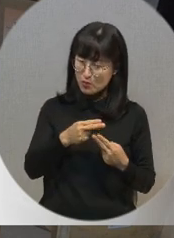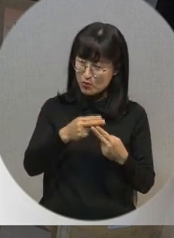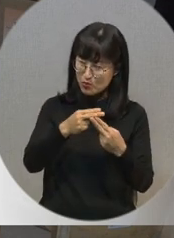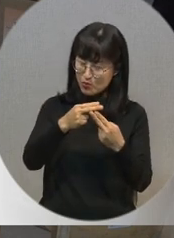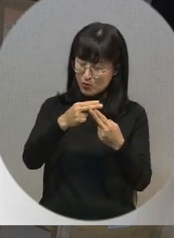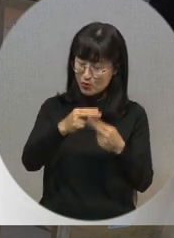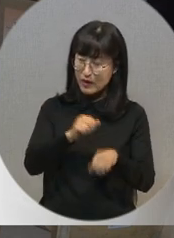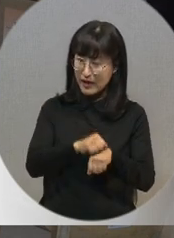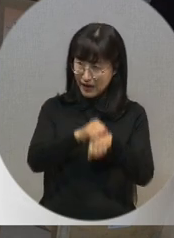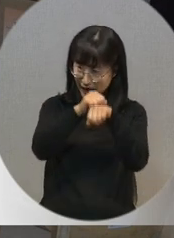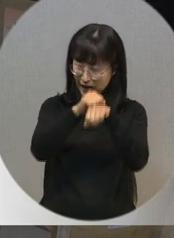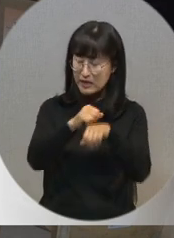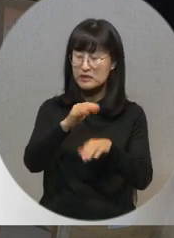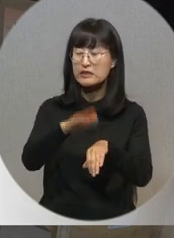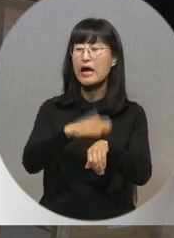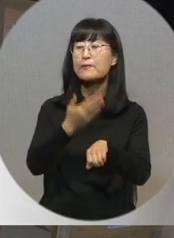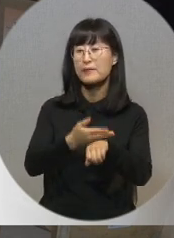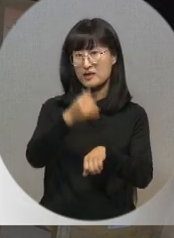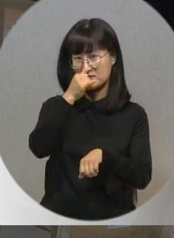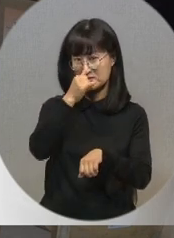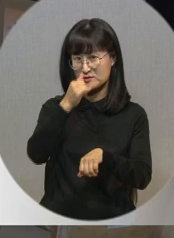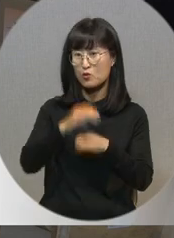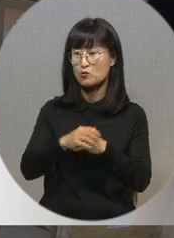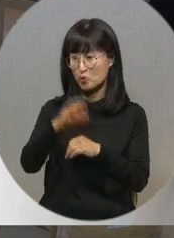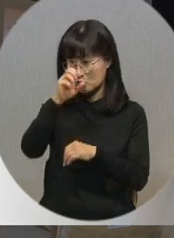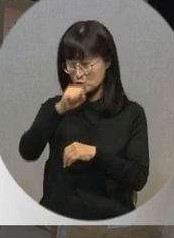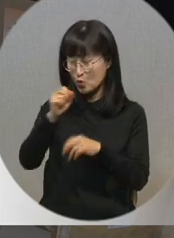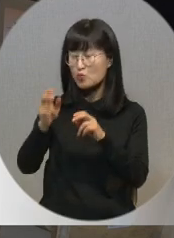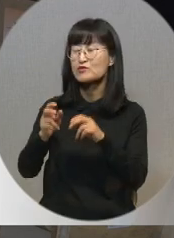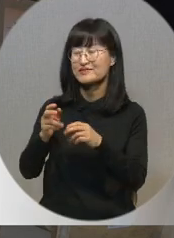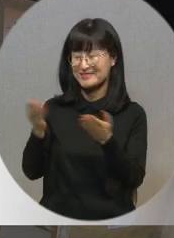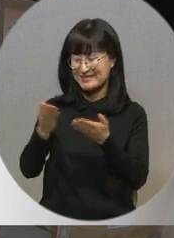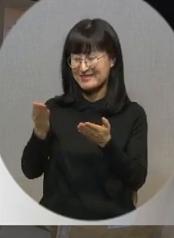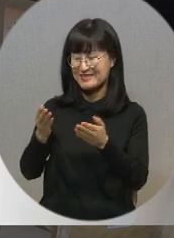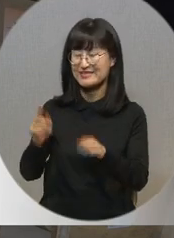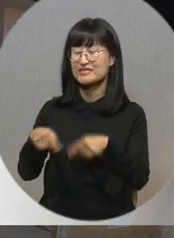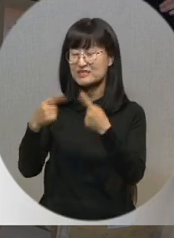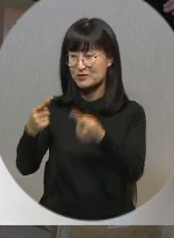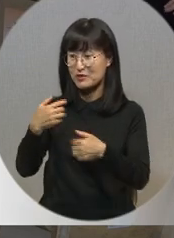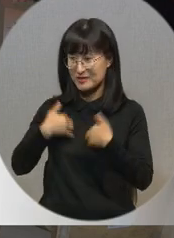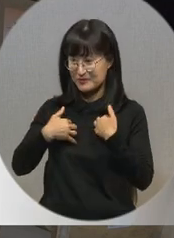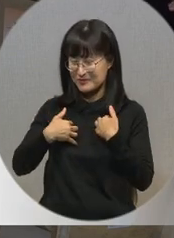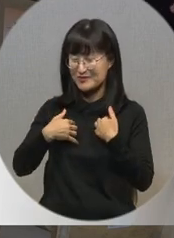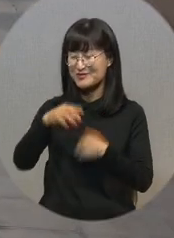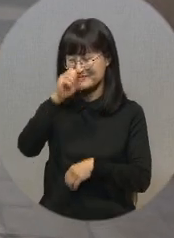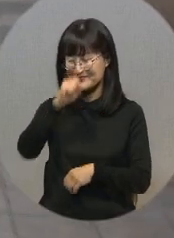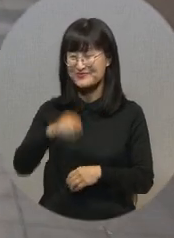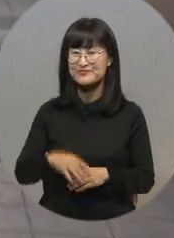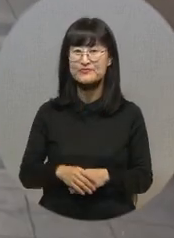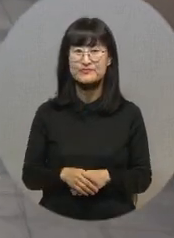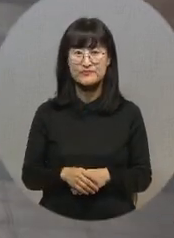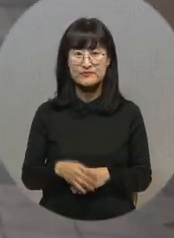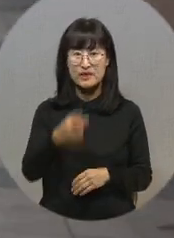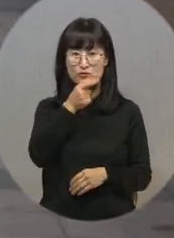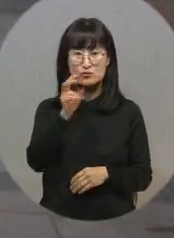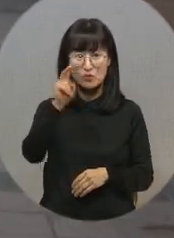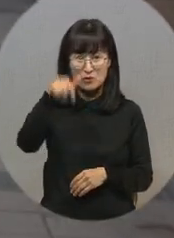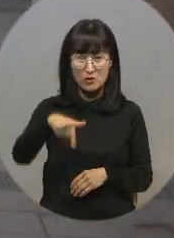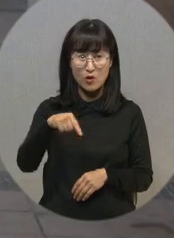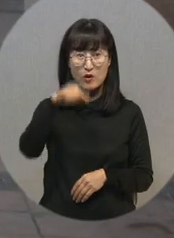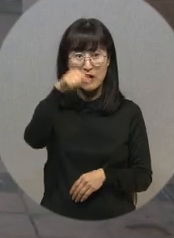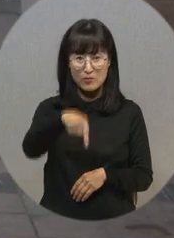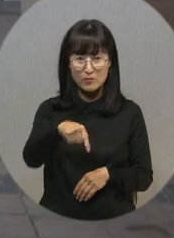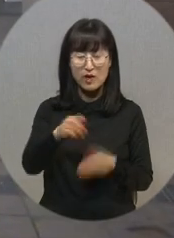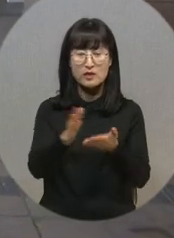좀 있었어요. 그래서 이렇게 좋은 일에 저희도 참여하게 돼서 기쁘게 생각하고 영광으로 생각합니다. 수원역 앞에는